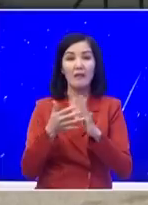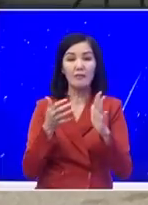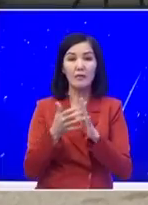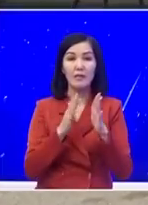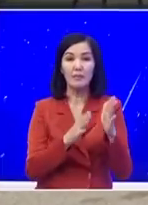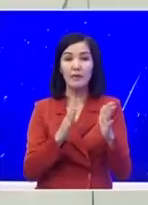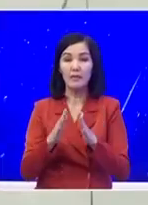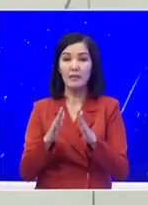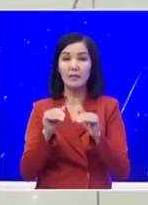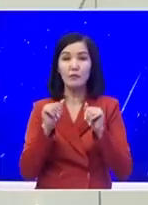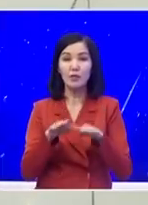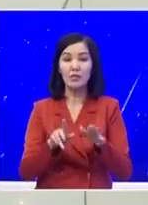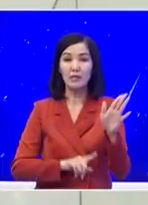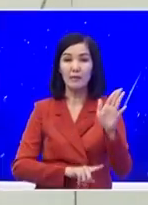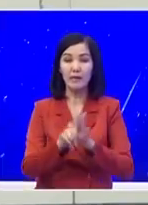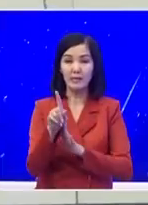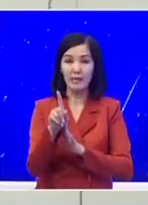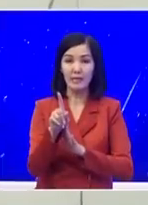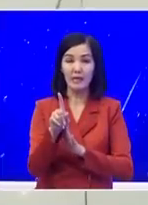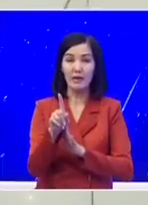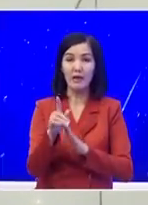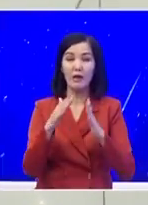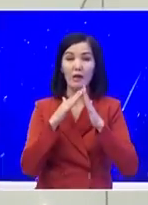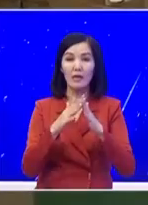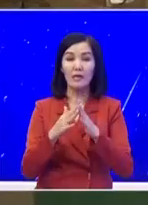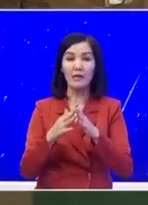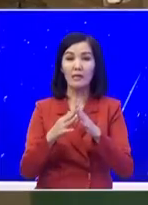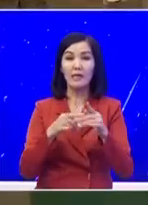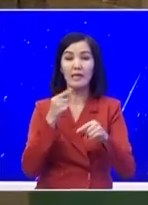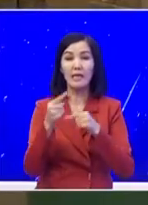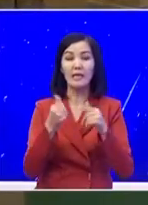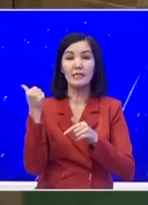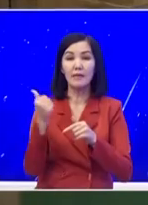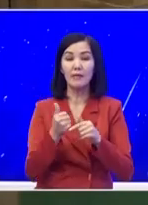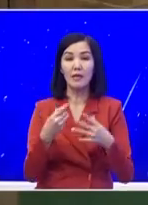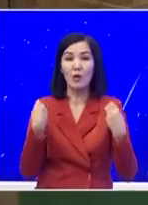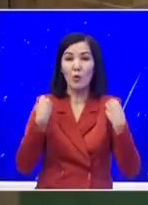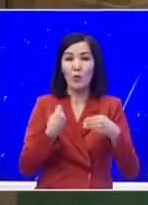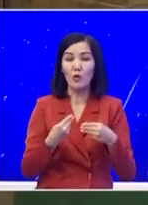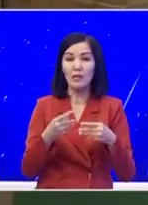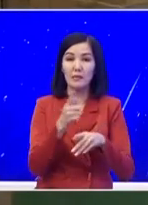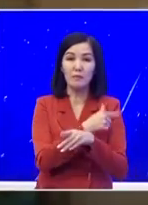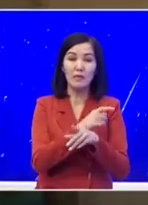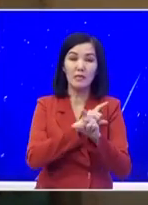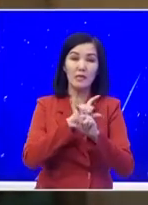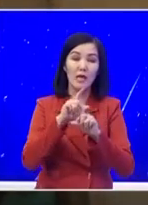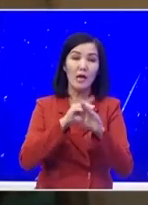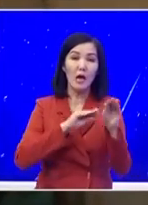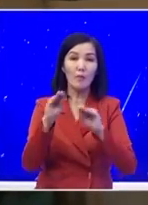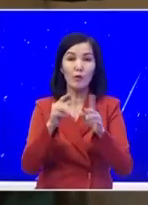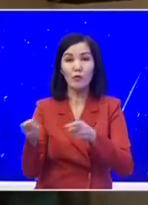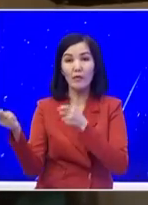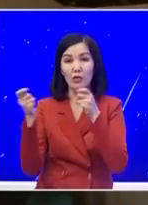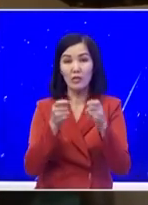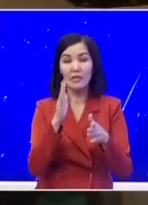біртіндеп шешіліп келеді. Келер апта қоймаларға тағы қорғаныш құралдары мен қажетті медициналық жабдықтар жеткізілмек. Ал бұдан бөлек